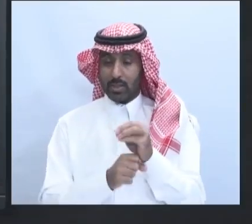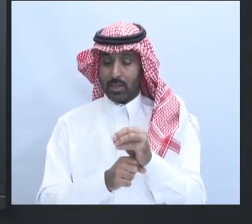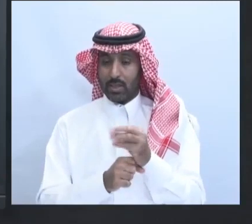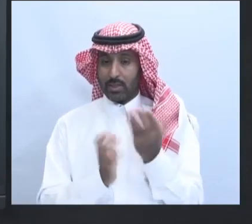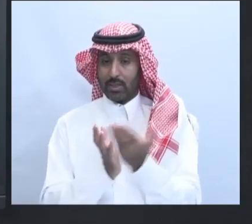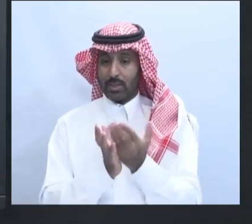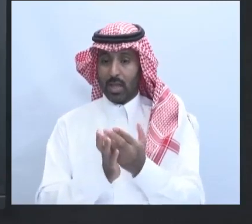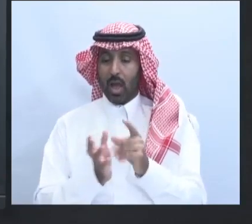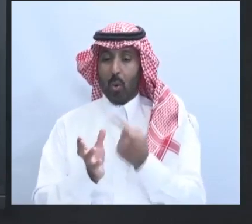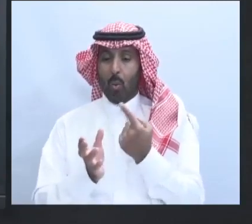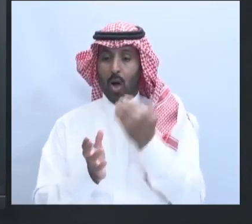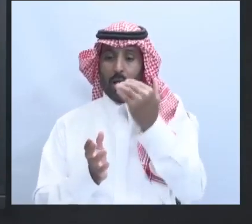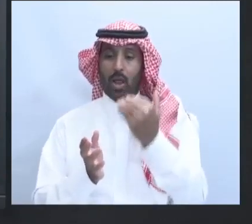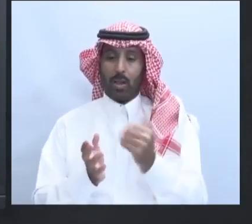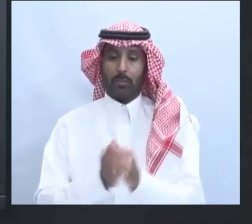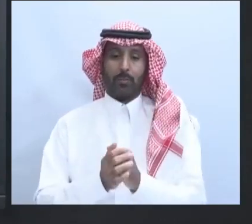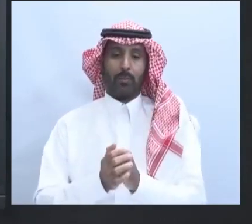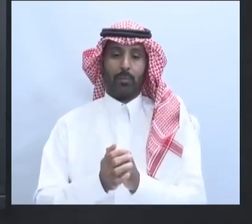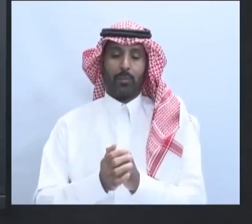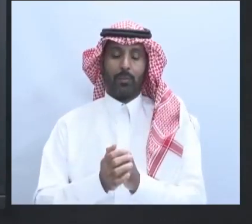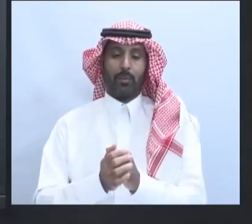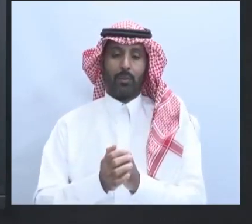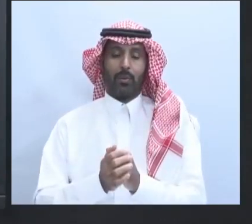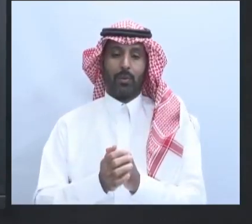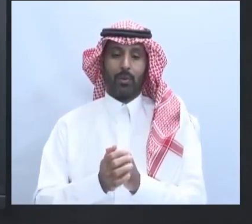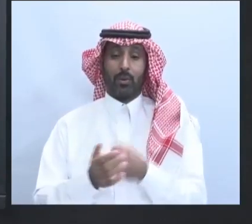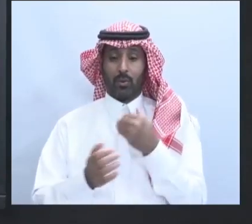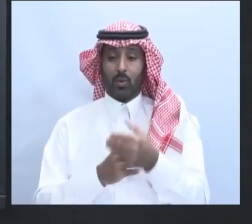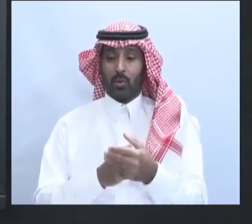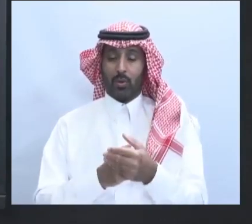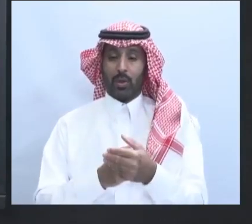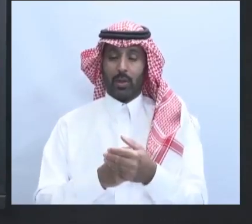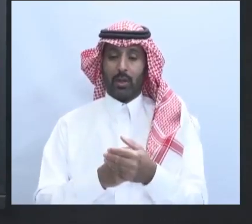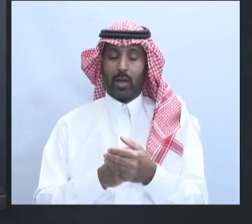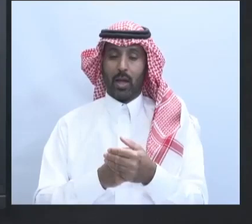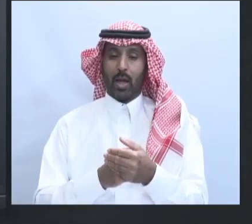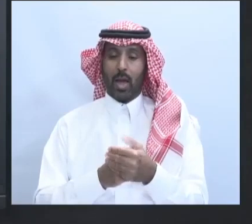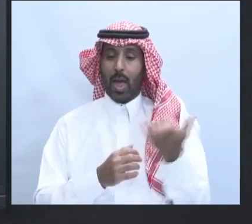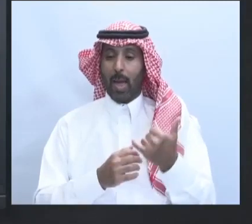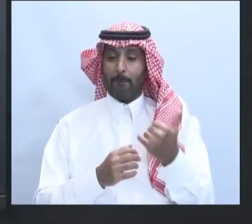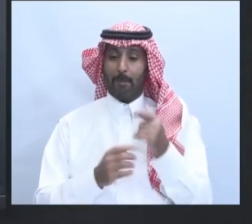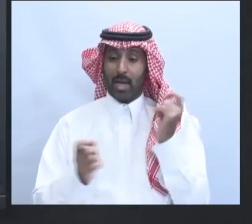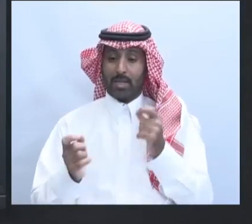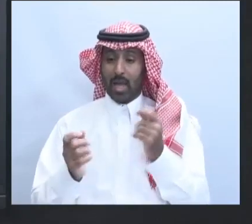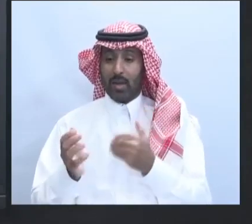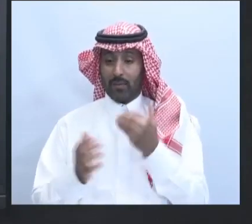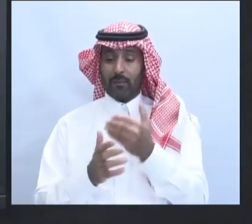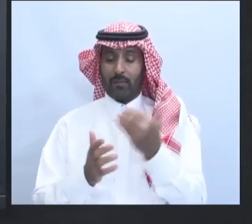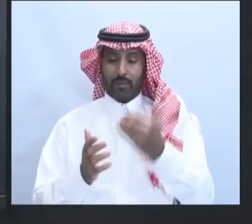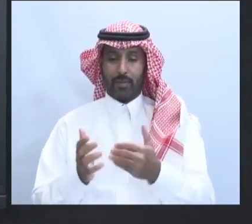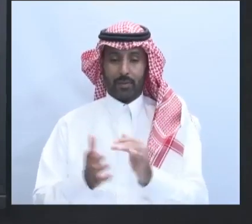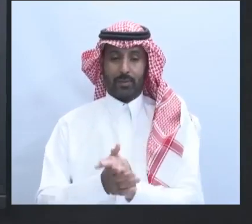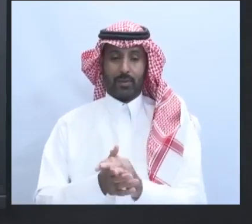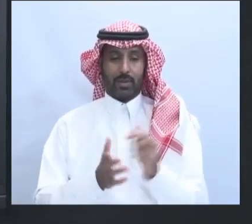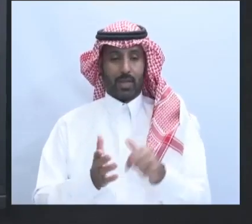هو اول هذه الدروس وناتي واياكم بعد هذا للوقوف على ابرز واهم الاهداف المرسومه